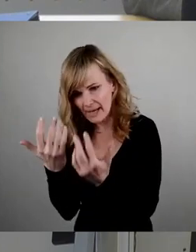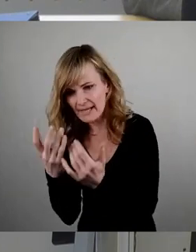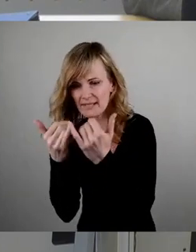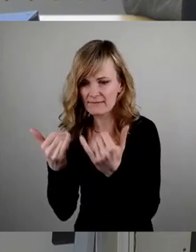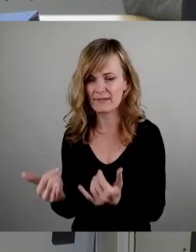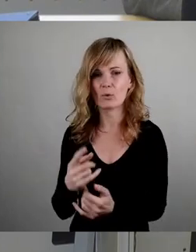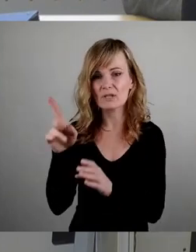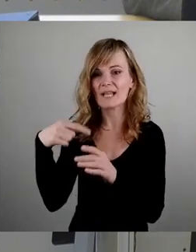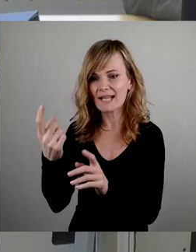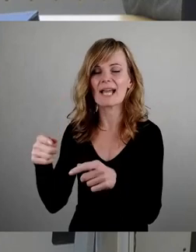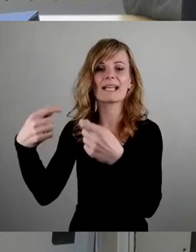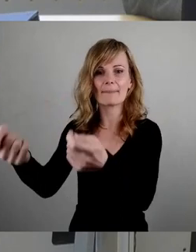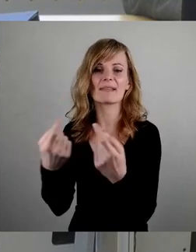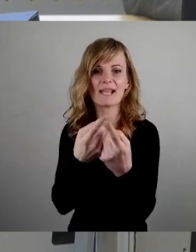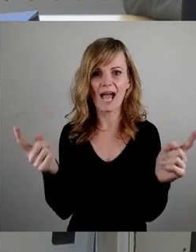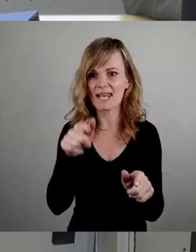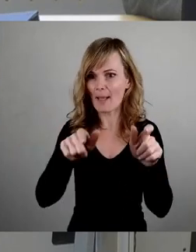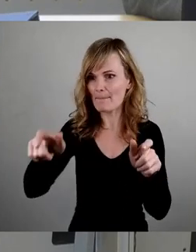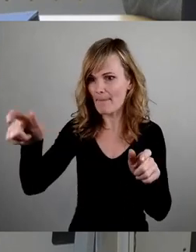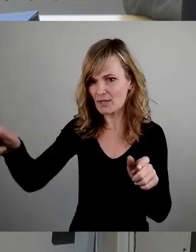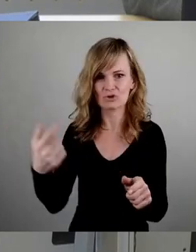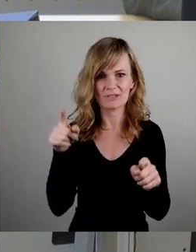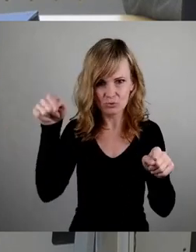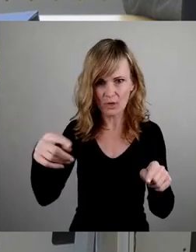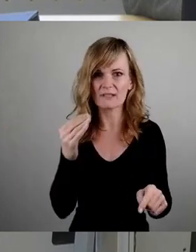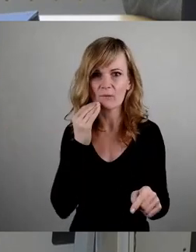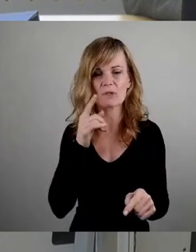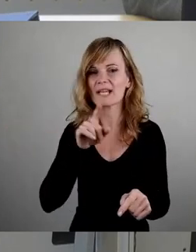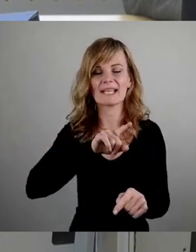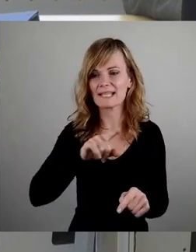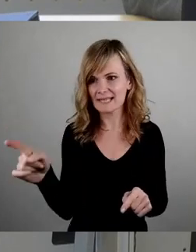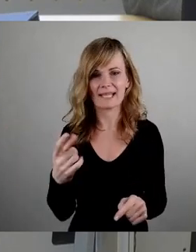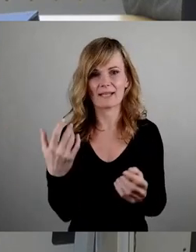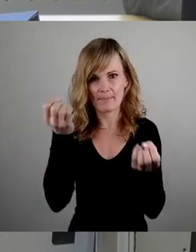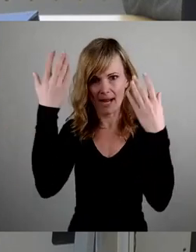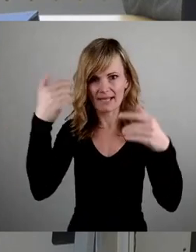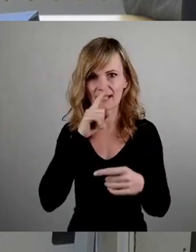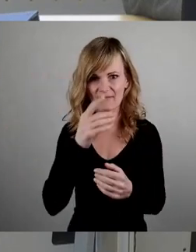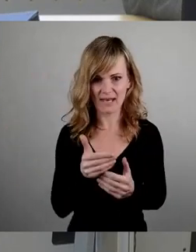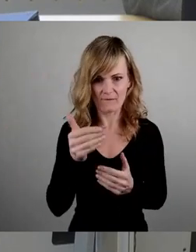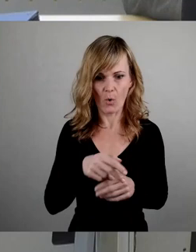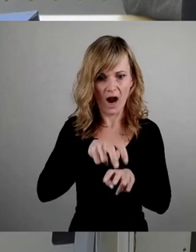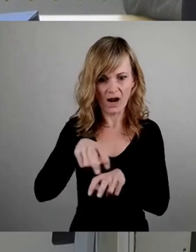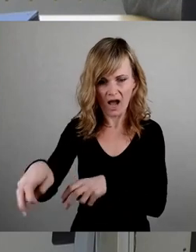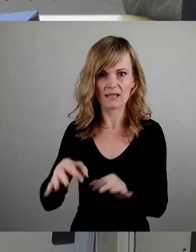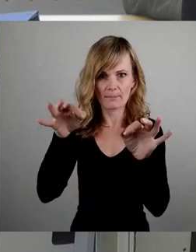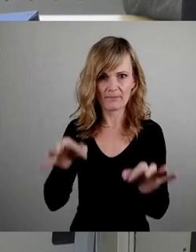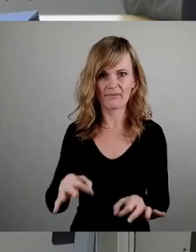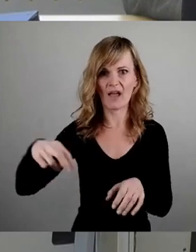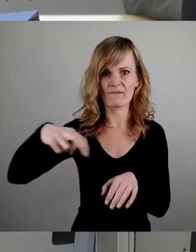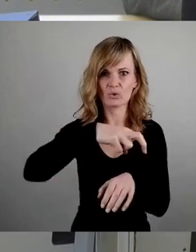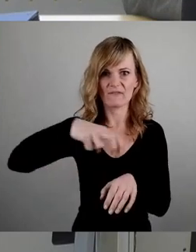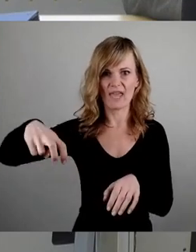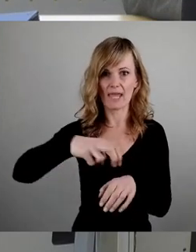natürlich nicht davon begeistert sind, wenn ihnen der Vorgarten mit einem Fußweg belegt wird. Und das wäre die logische Konsequenz dieser Forderung, die Sie